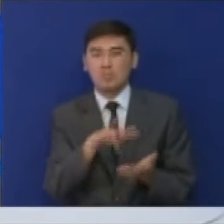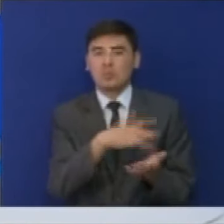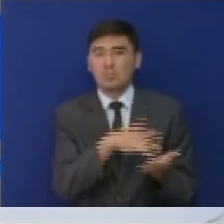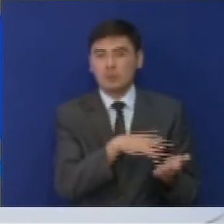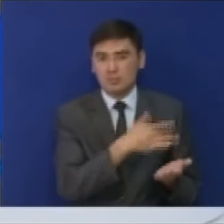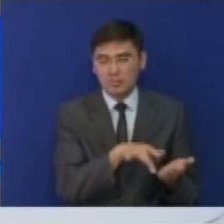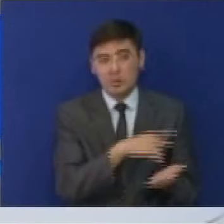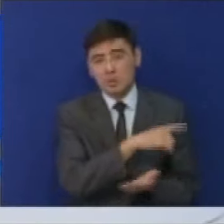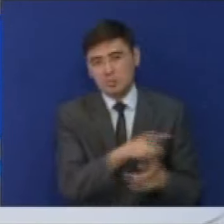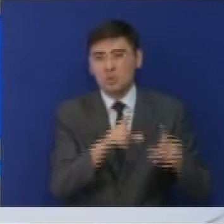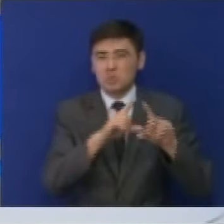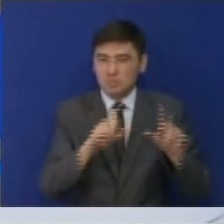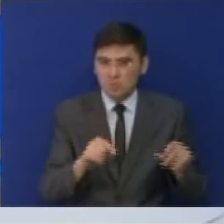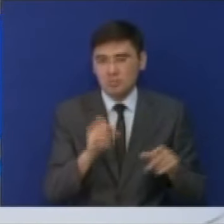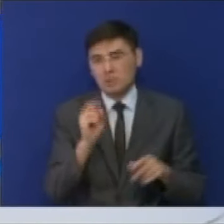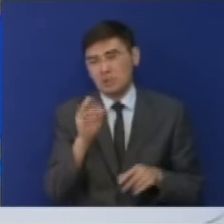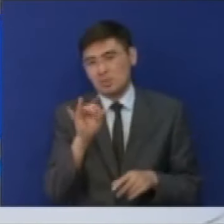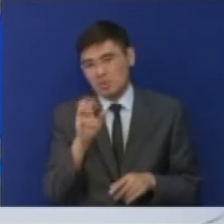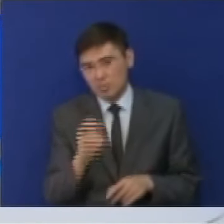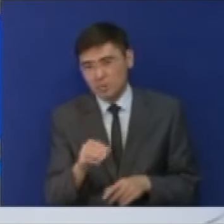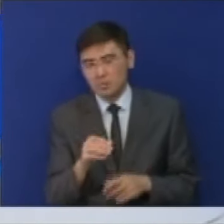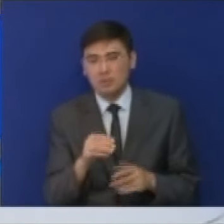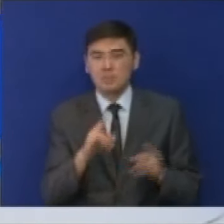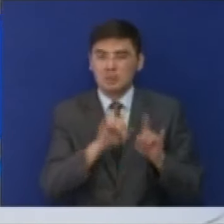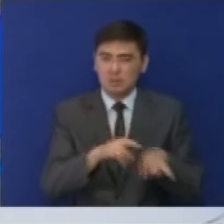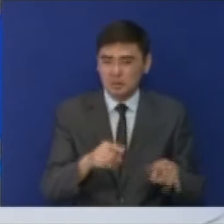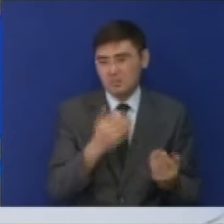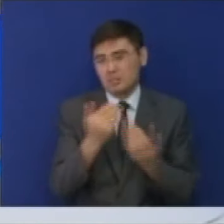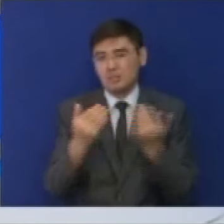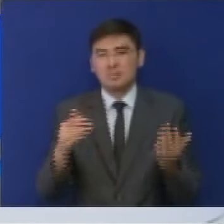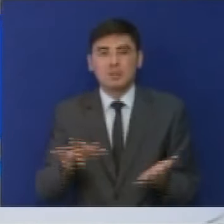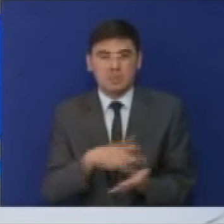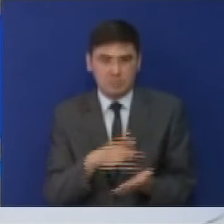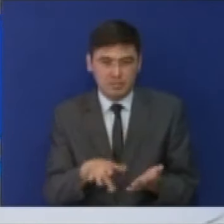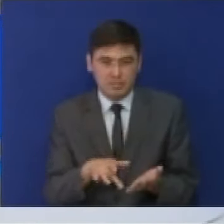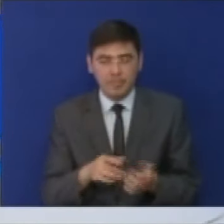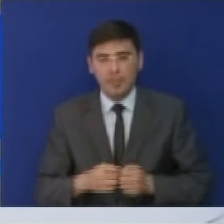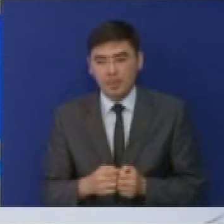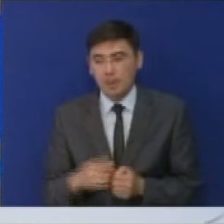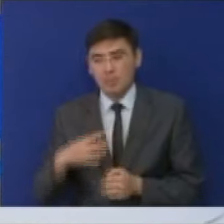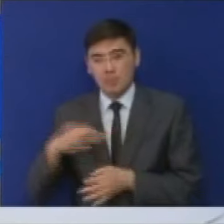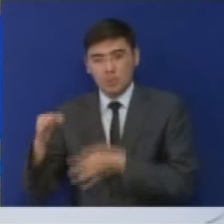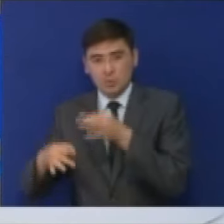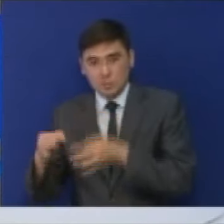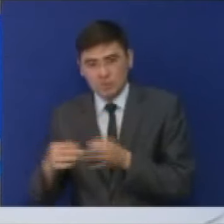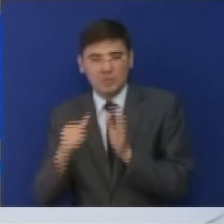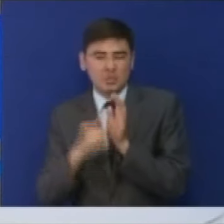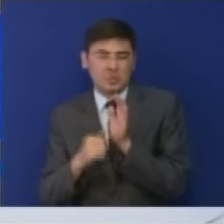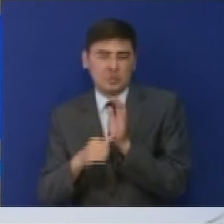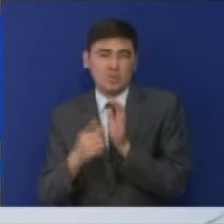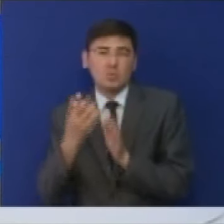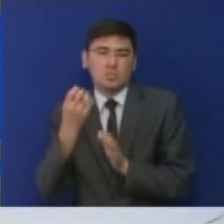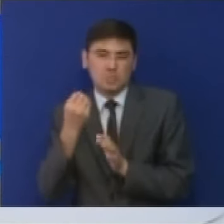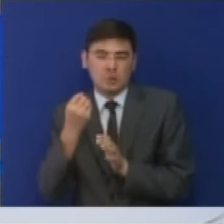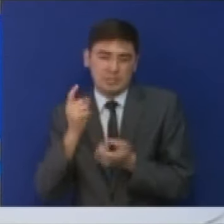акиматов. Об этом стало известно во время пресс-конференции, которая состоялась в областном суде. Также перед судом предстали 60 государственных служащих